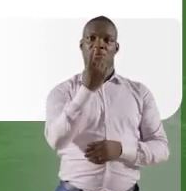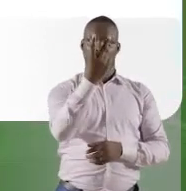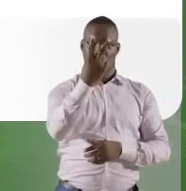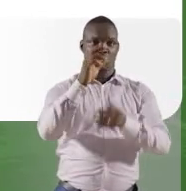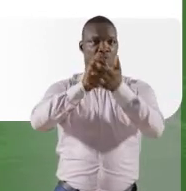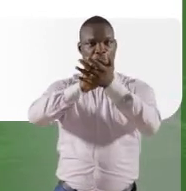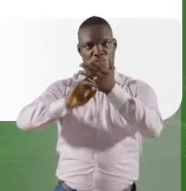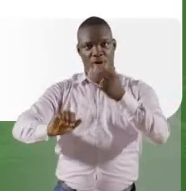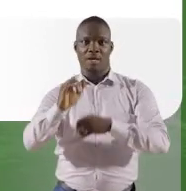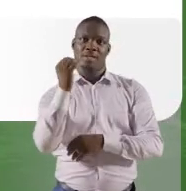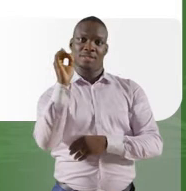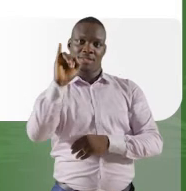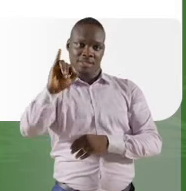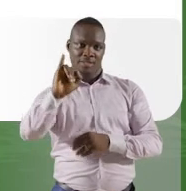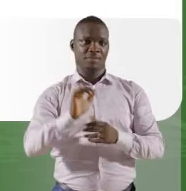2 moins I,